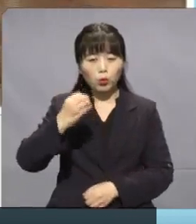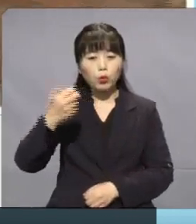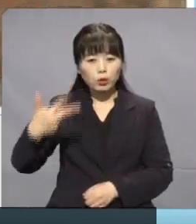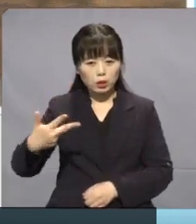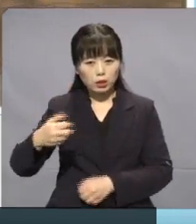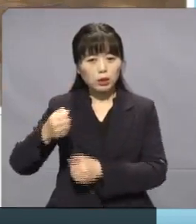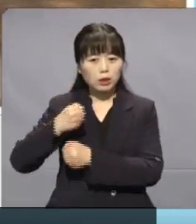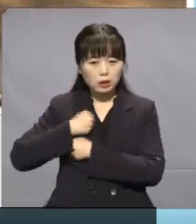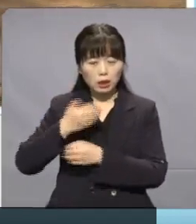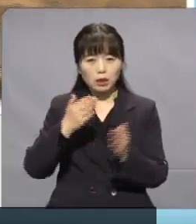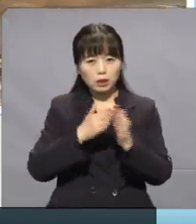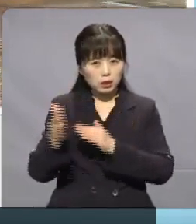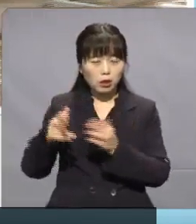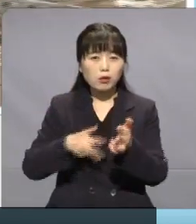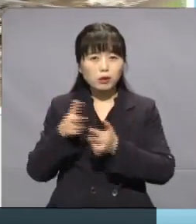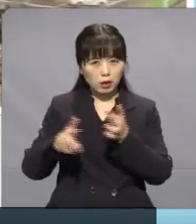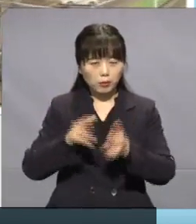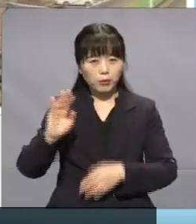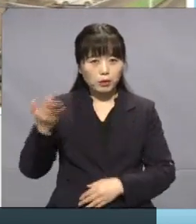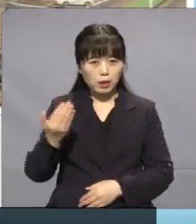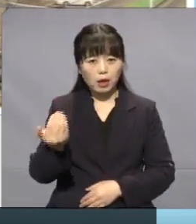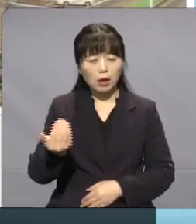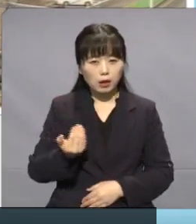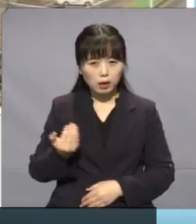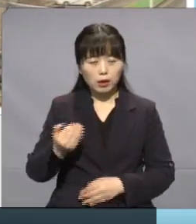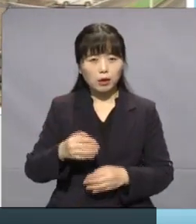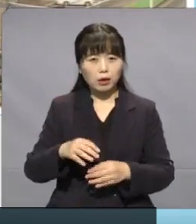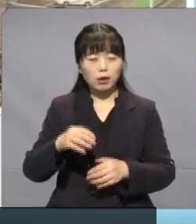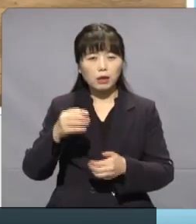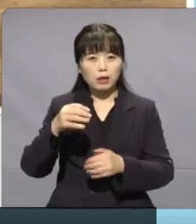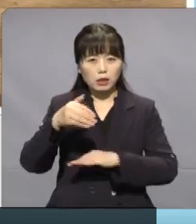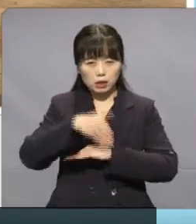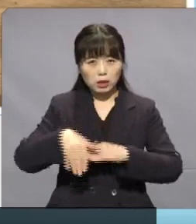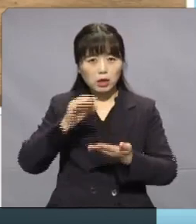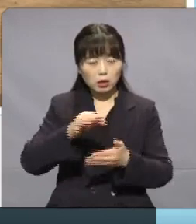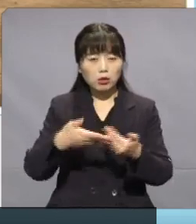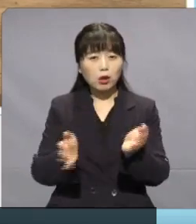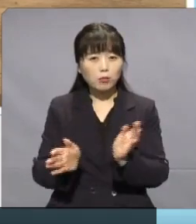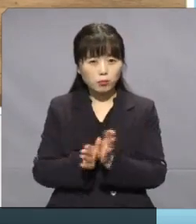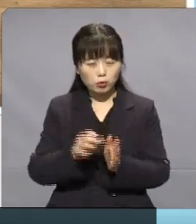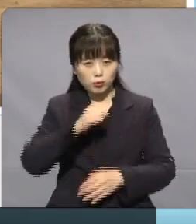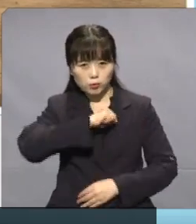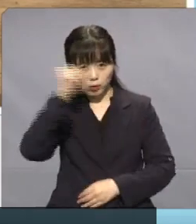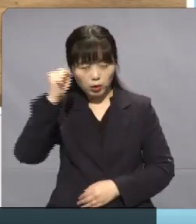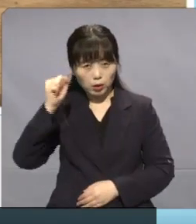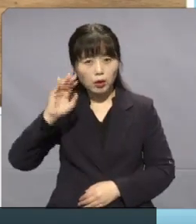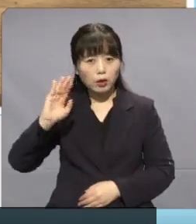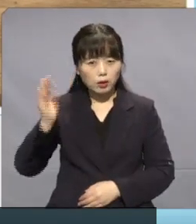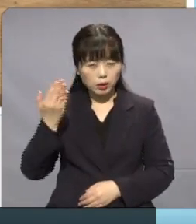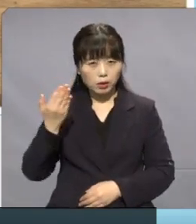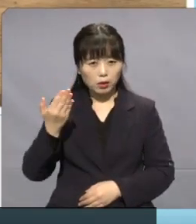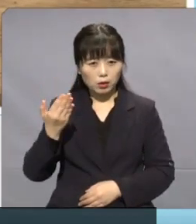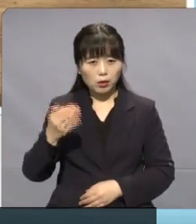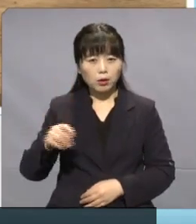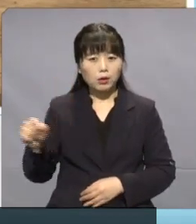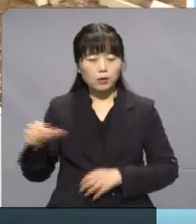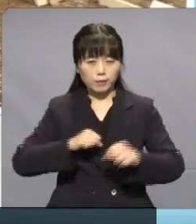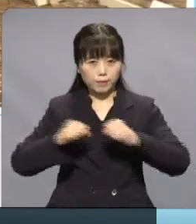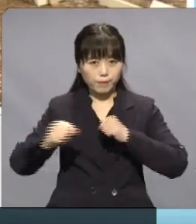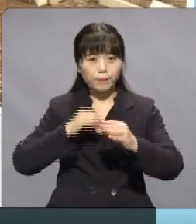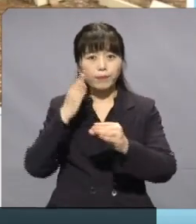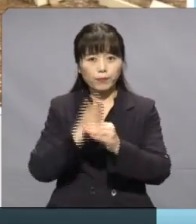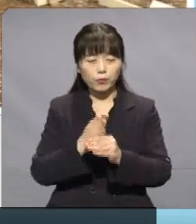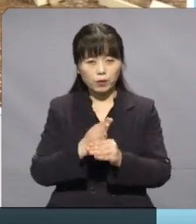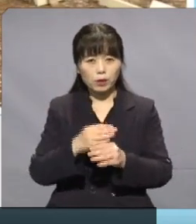네. 지난 6일에 아까 말씀드린 것처럼 기획재정부 국유재산 정책 심의를 통과해서 급물살을 타게 되었는데요. 인천